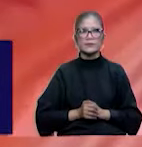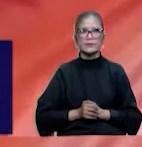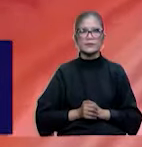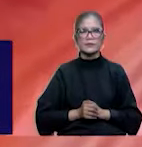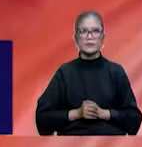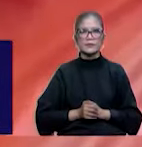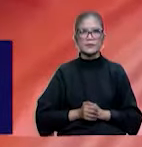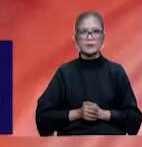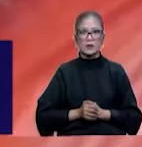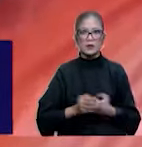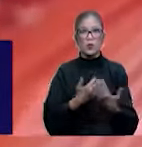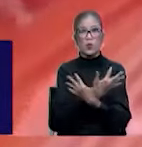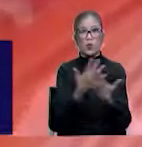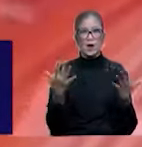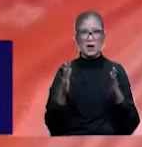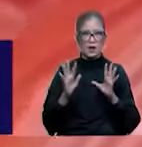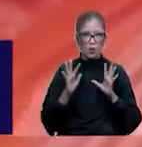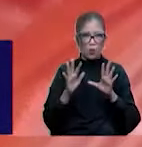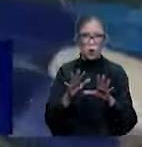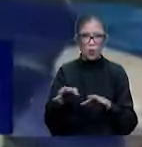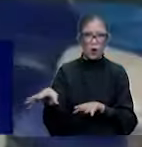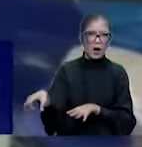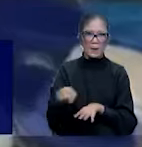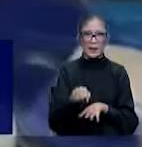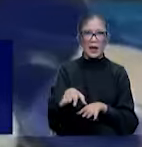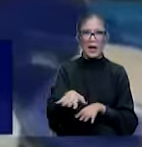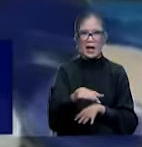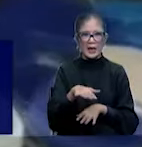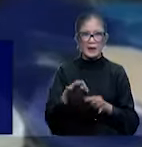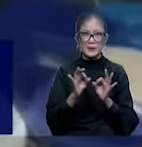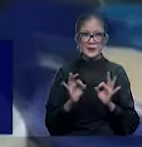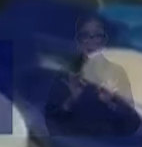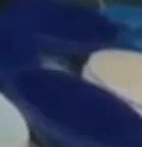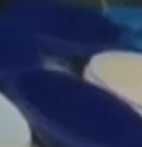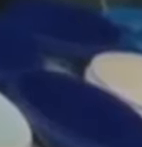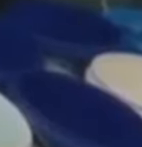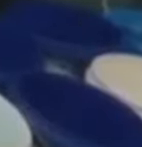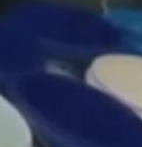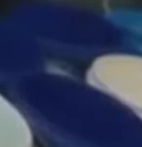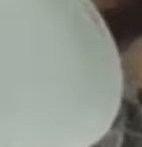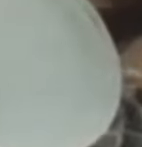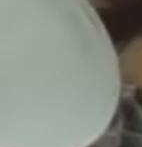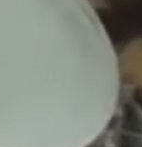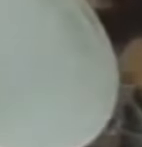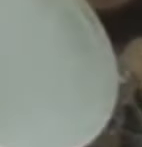Puluhan warga berbondong-bondong membawa ember saat bantuan air bersih datang di Desa Pangandengan, Banyumas, Jawa